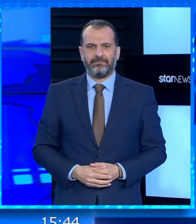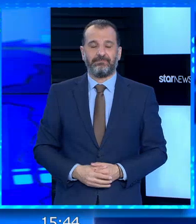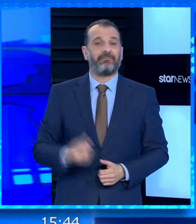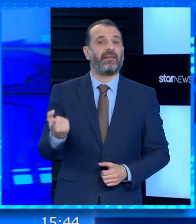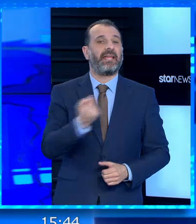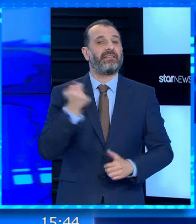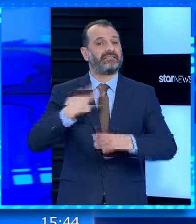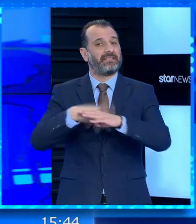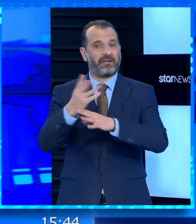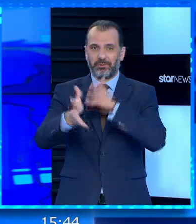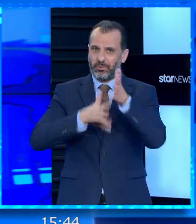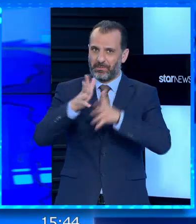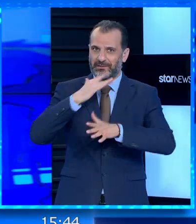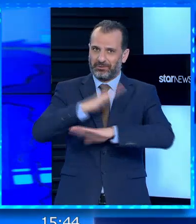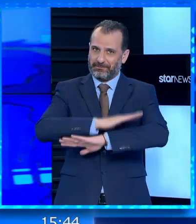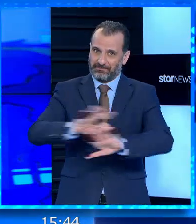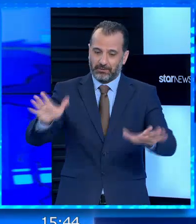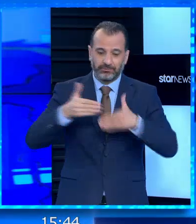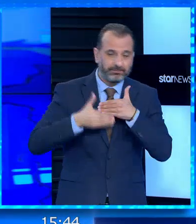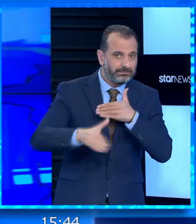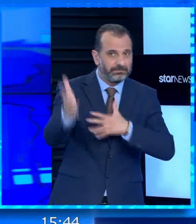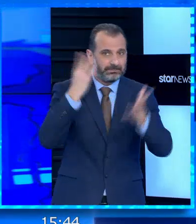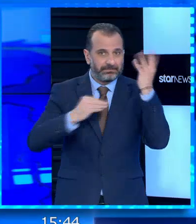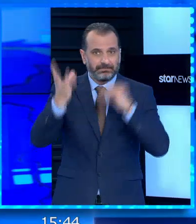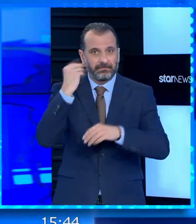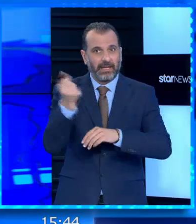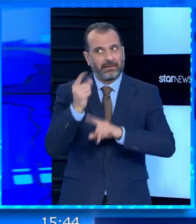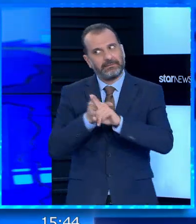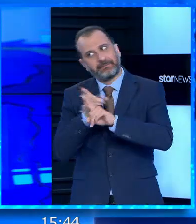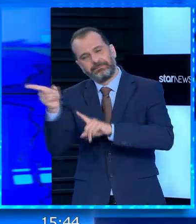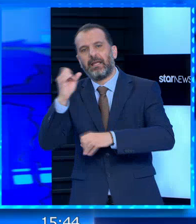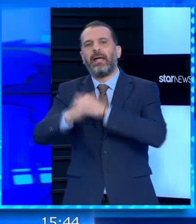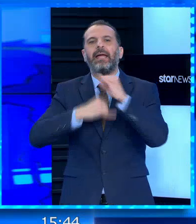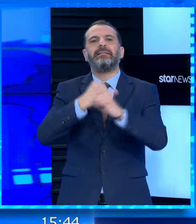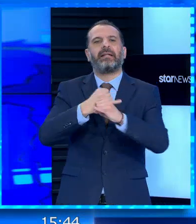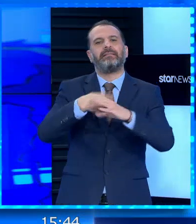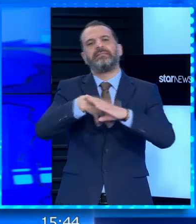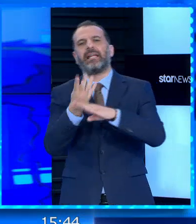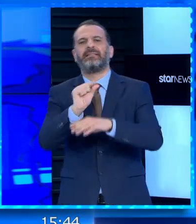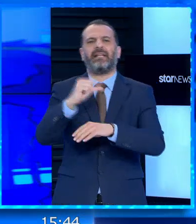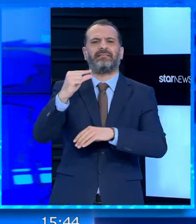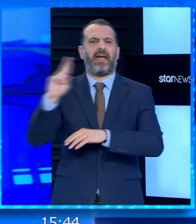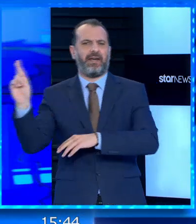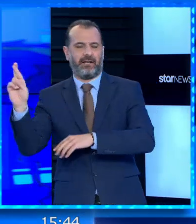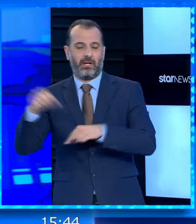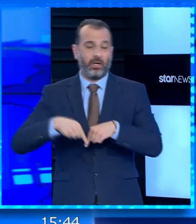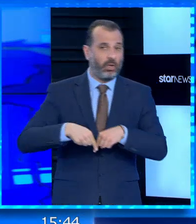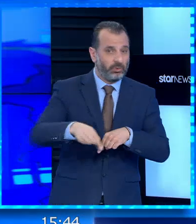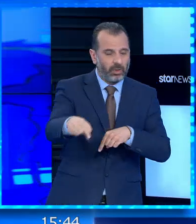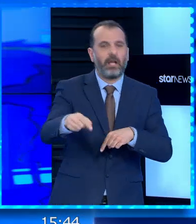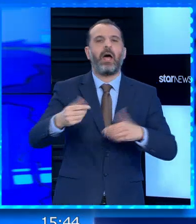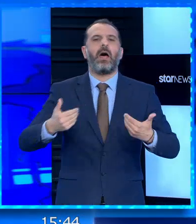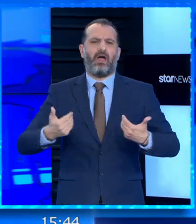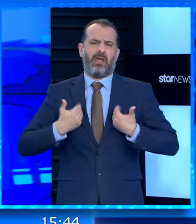Και εδώ τελείωσε και το απογευματινό δελτίο ειδήσεων του Star Channel. Για συνεχή ενημέρωση μπορείτε πάντα να επισκέπτεστε το star.gr.